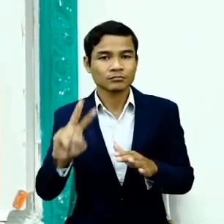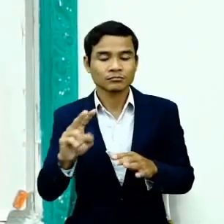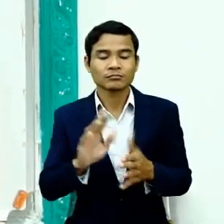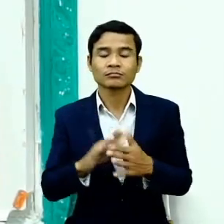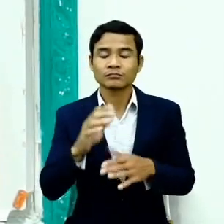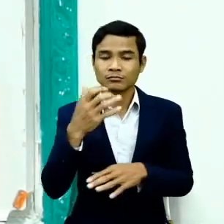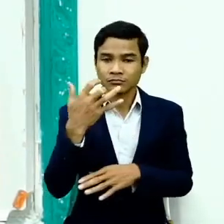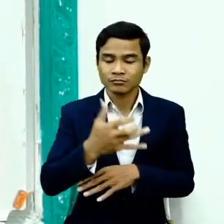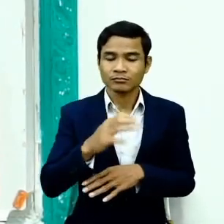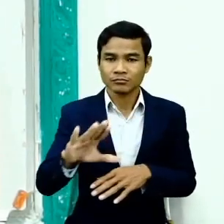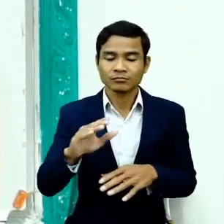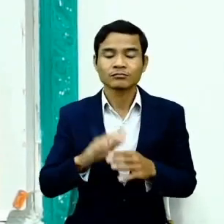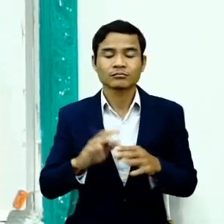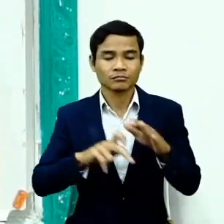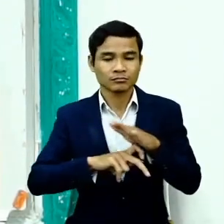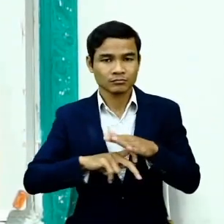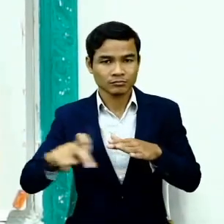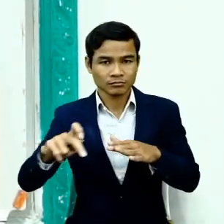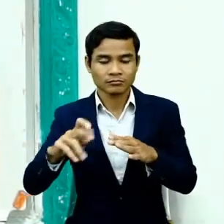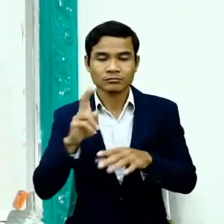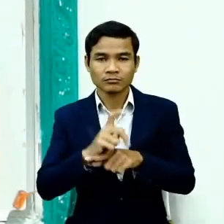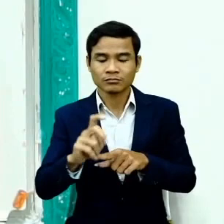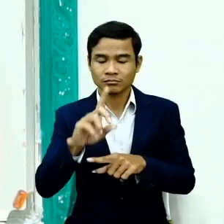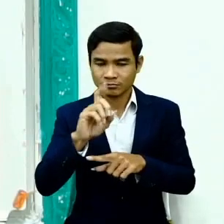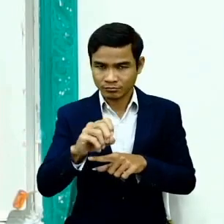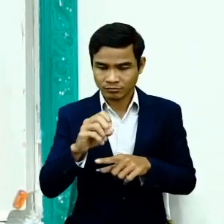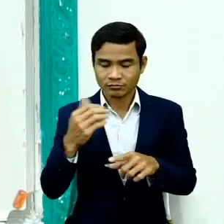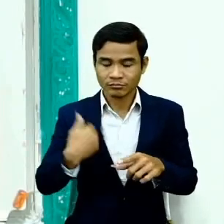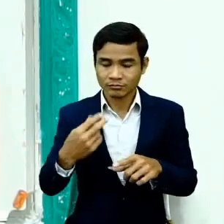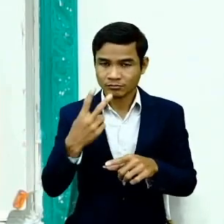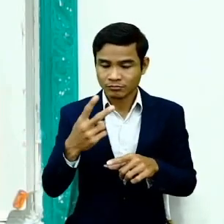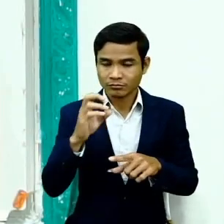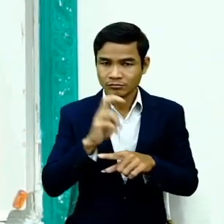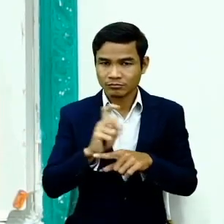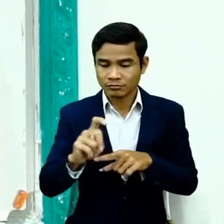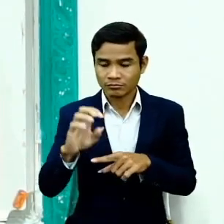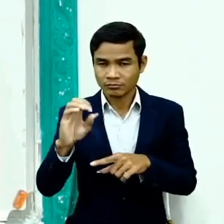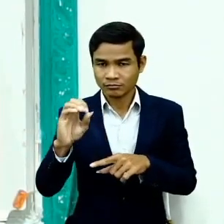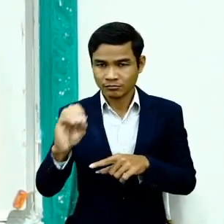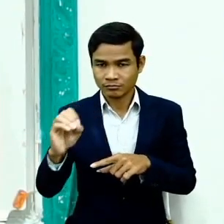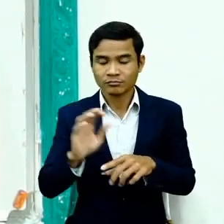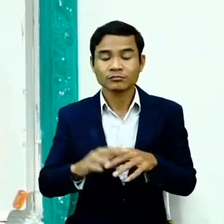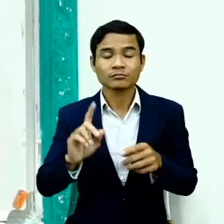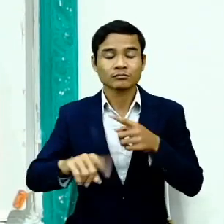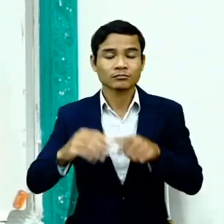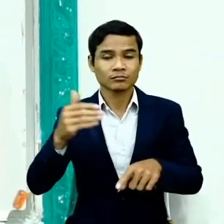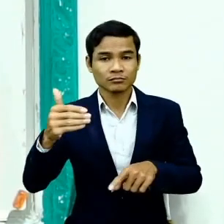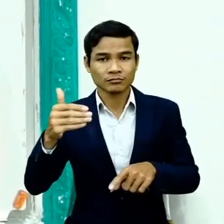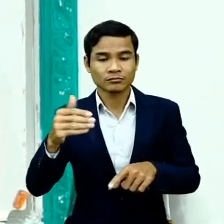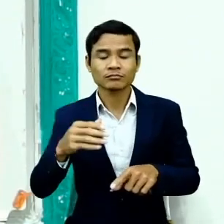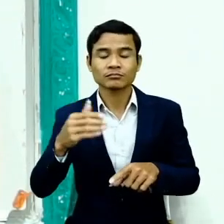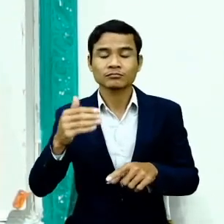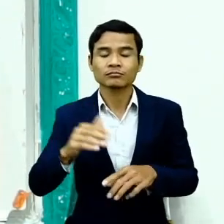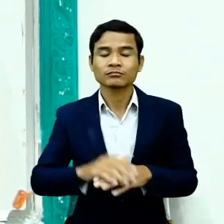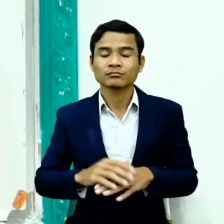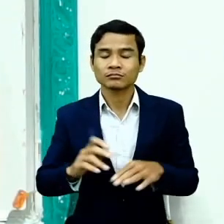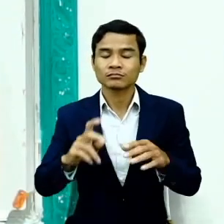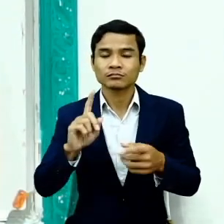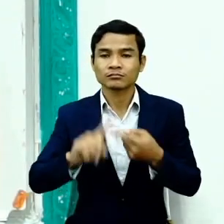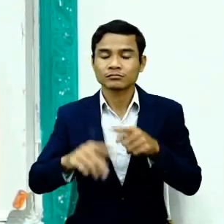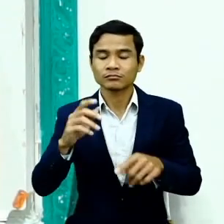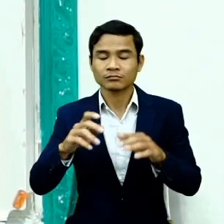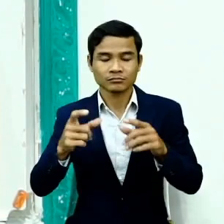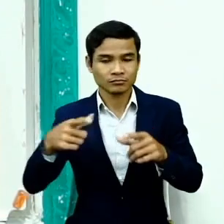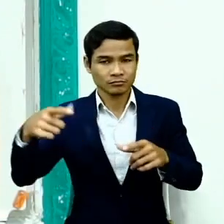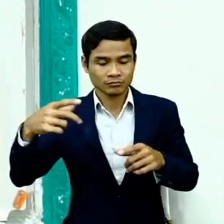buồn chứ nằm bay một cốt tổng đáp cứ dương trông mơ lực tổng ri chà tổng ri mình lấy bàm buồn chẳng bàm buồn chứ lấy đá